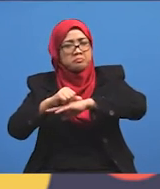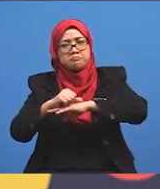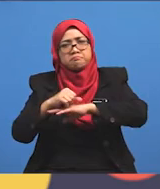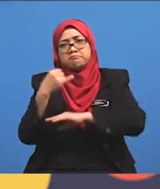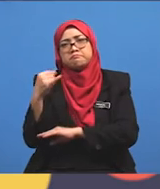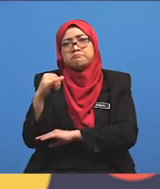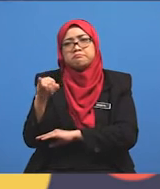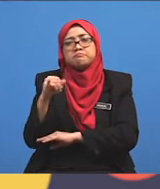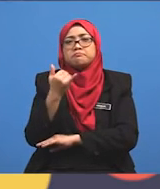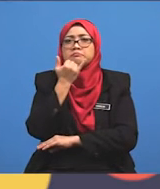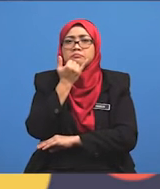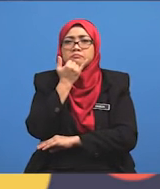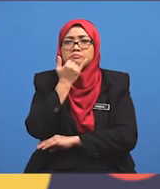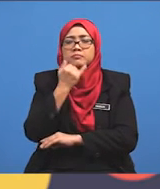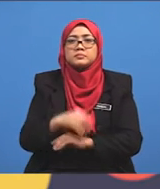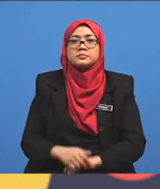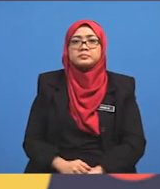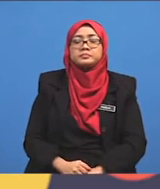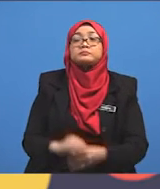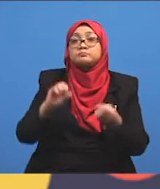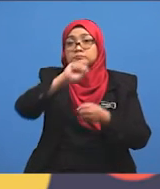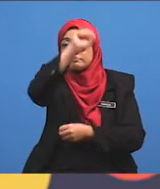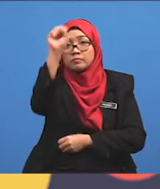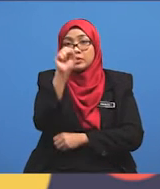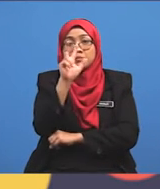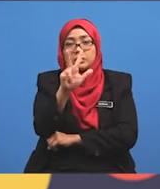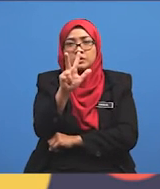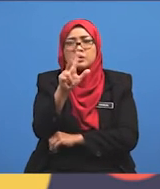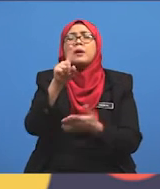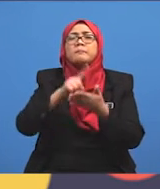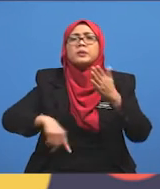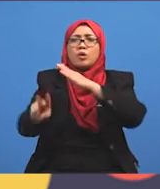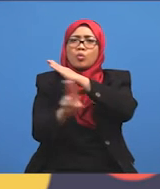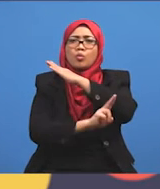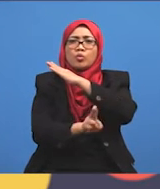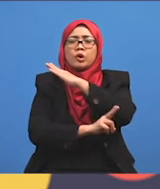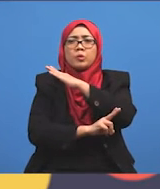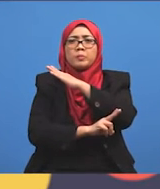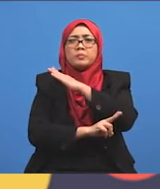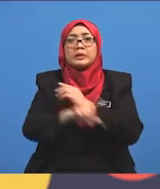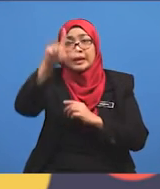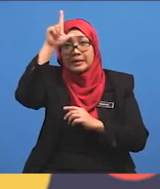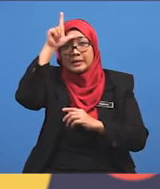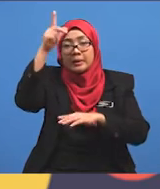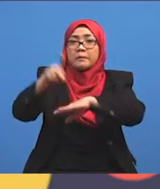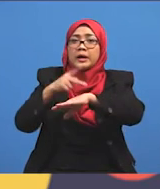sebaliknya. Soalan yang ketiga, apakah hukum seorang lelaki memakai pakaian yang dibuat daripada